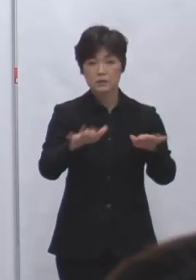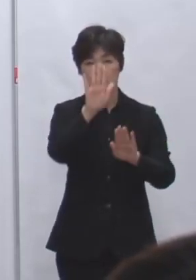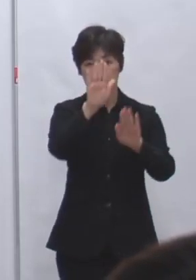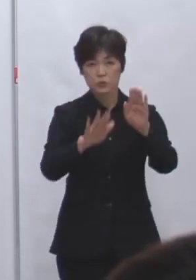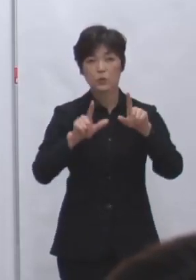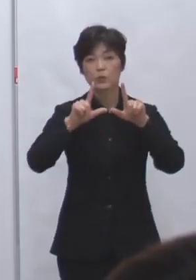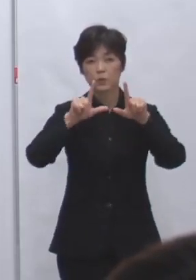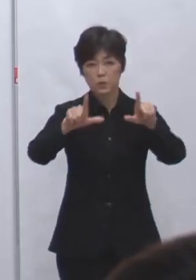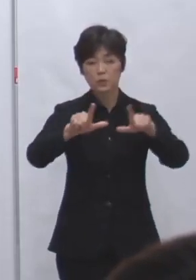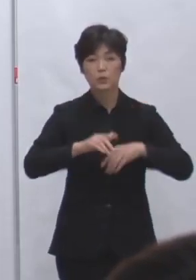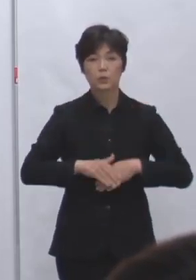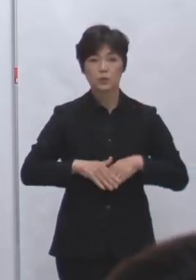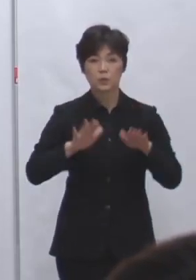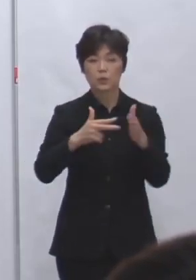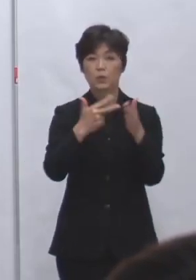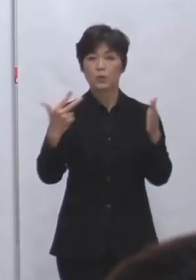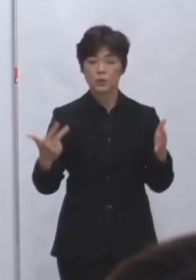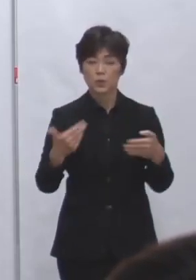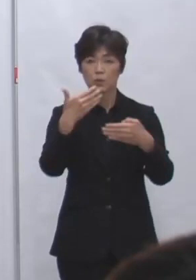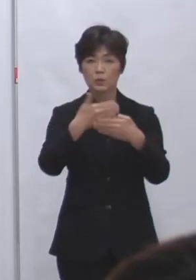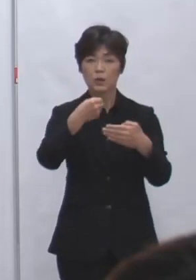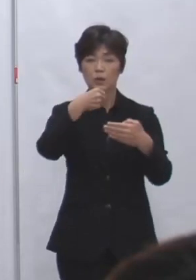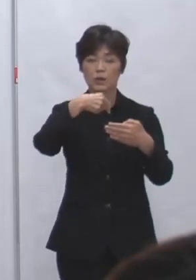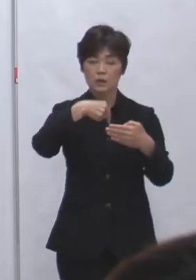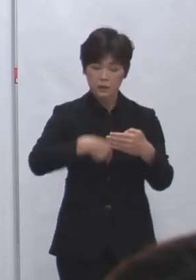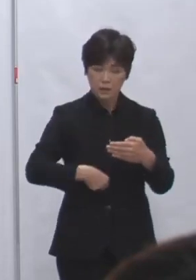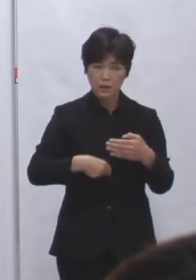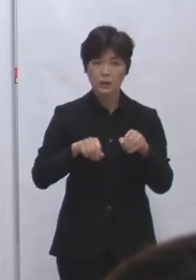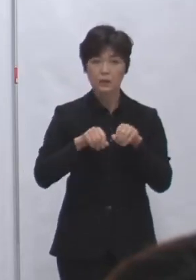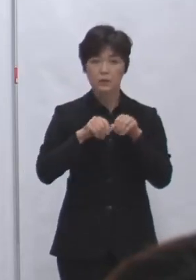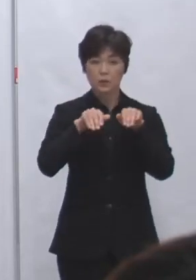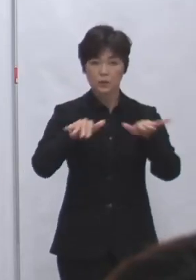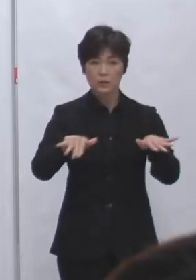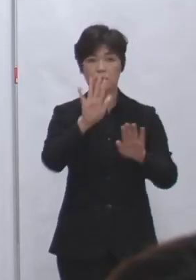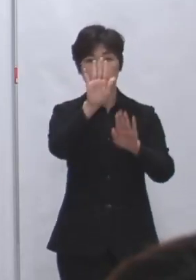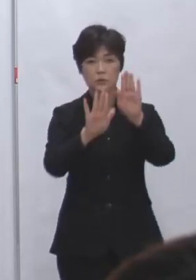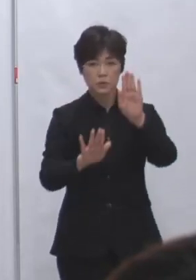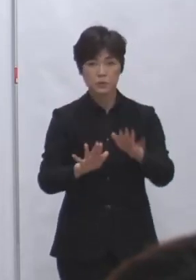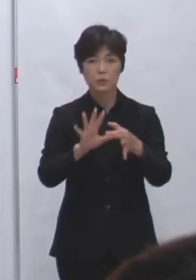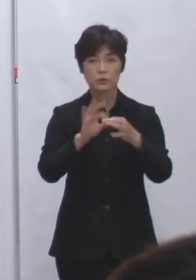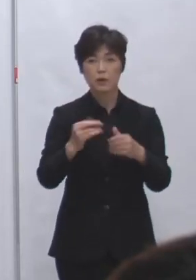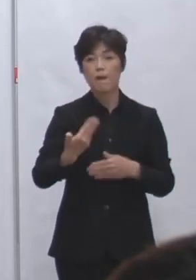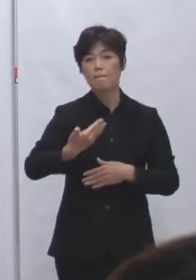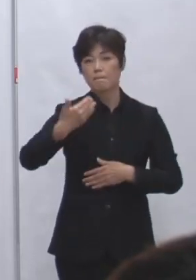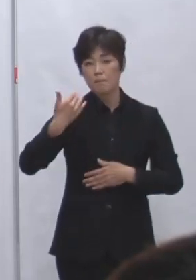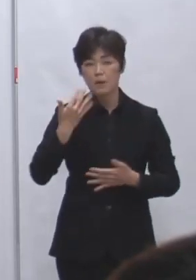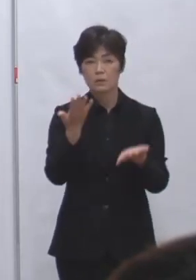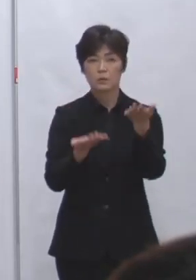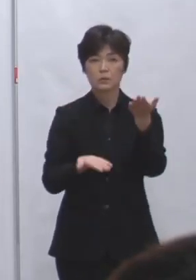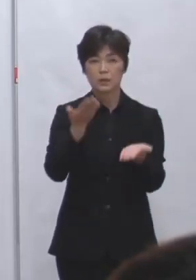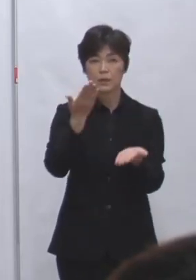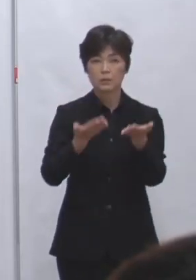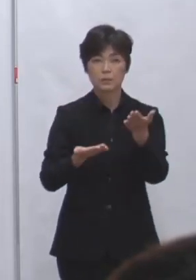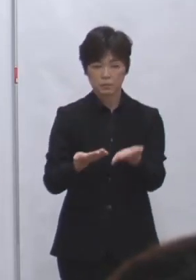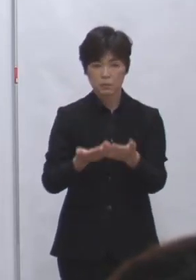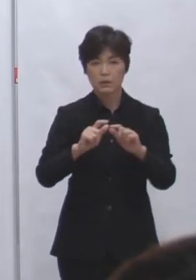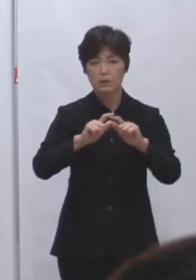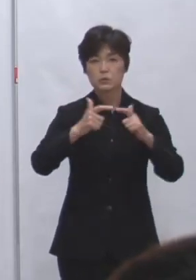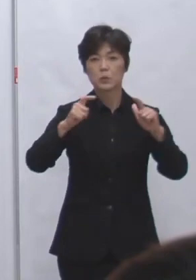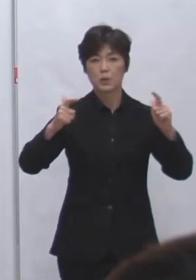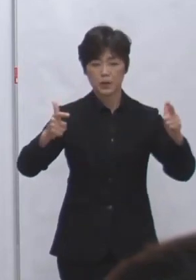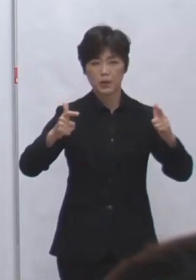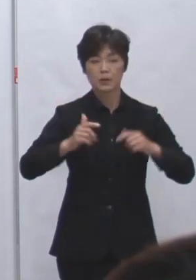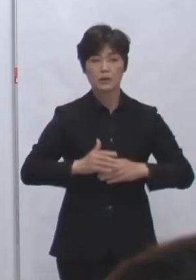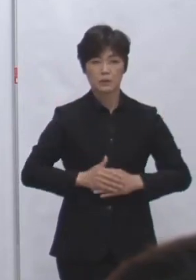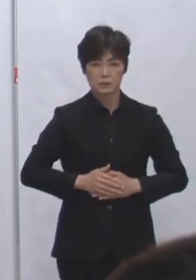と、今週の県内の感染状況につきましては、前の週に比較いたしまして増加基調にあります